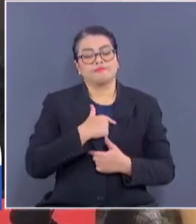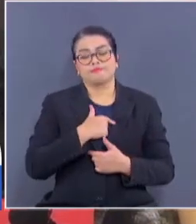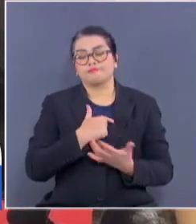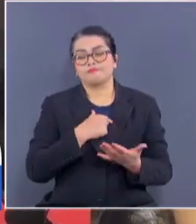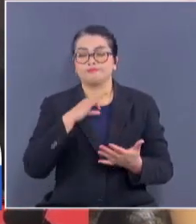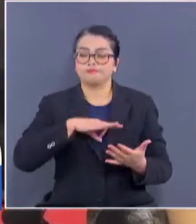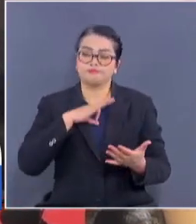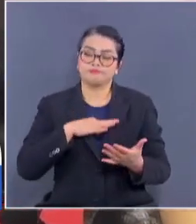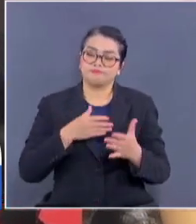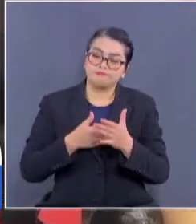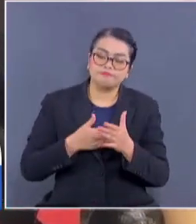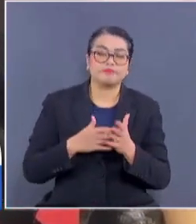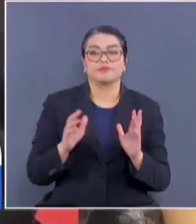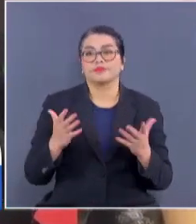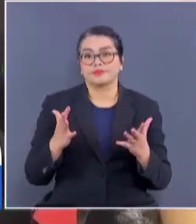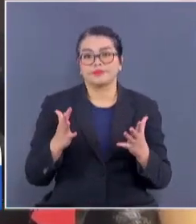รู้สึก